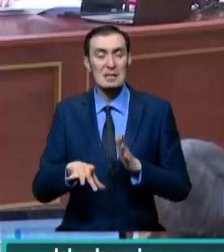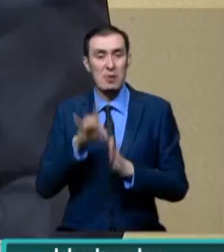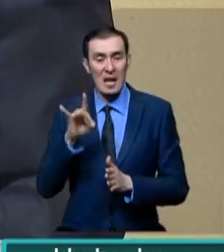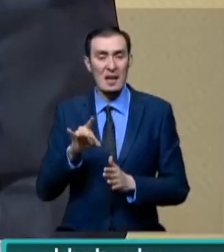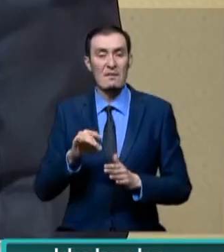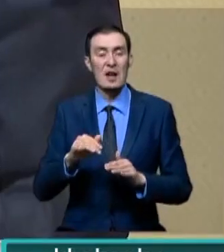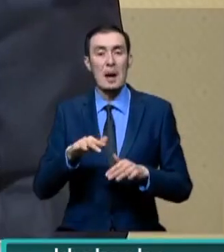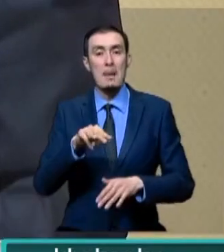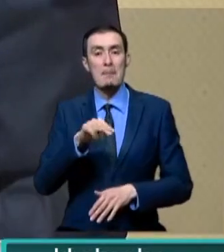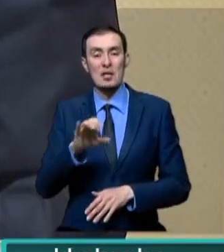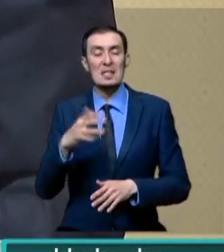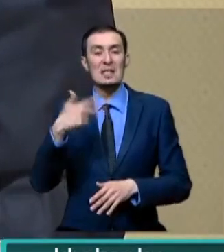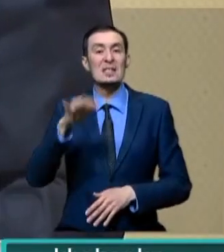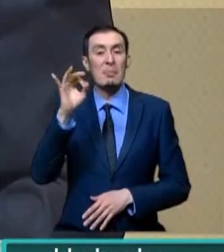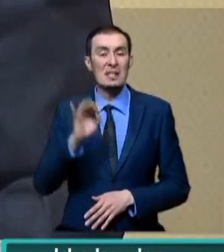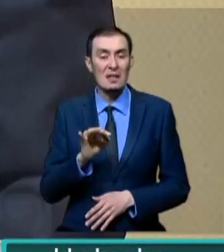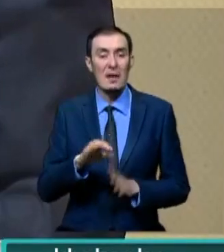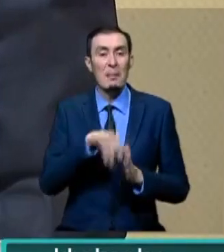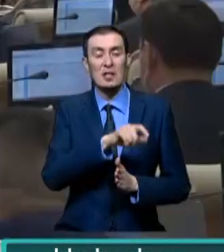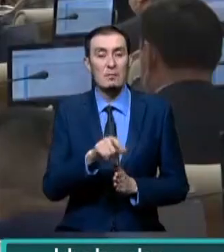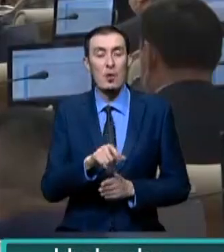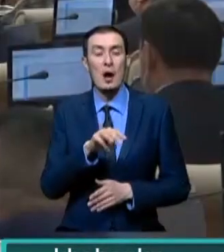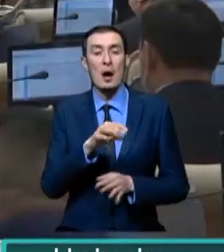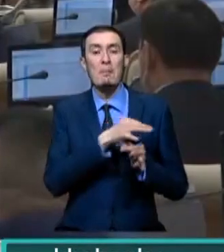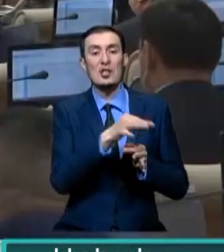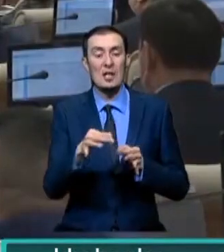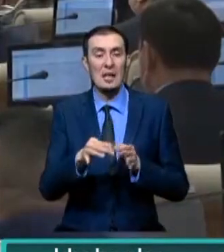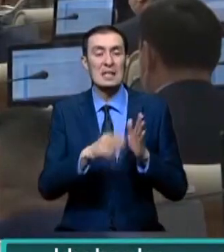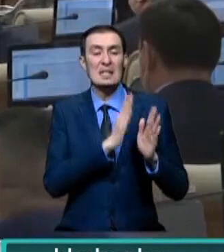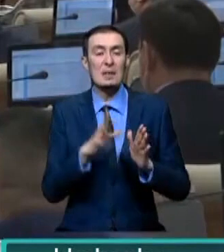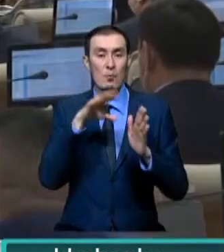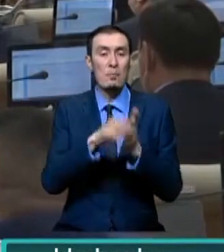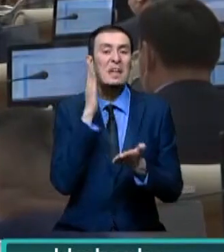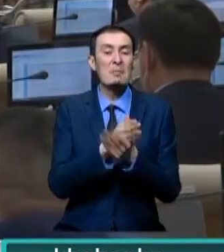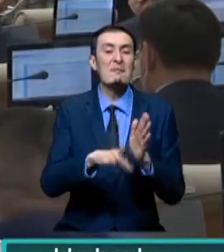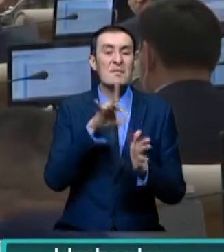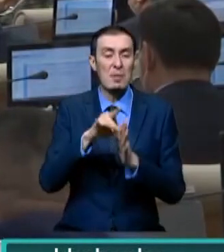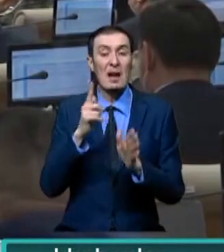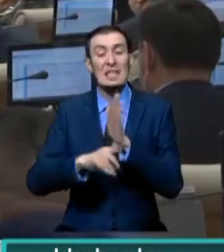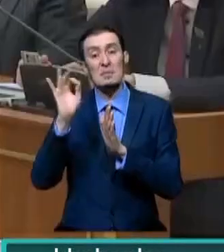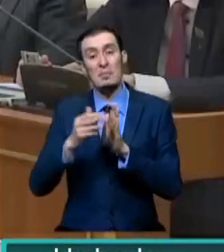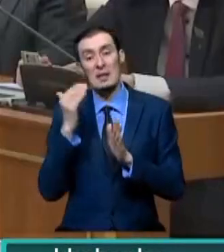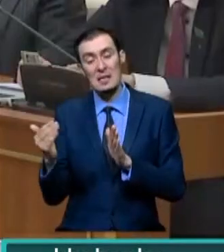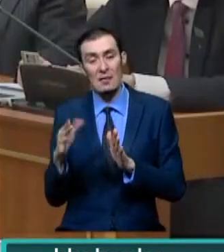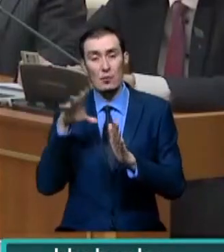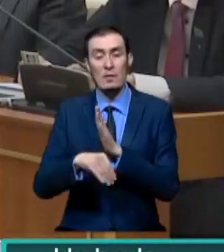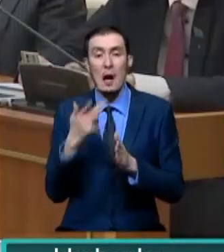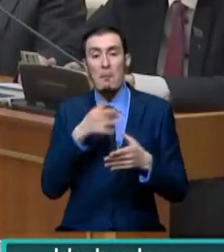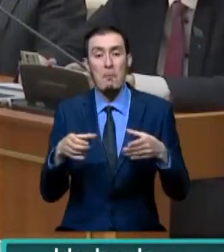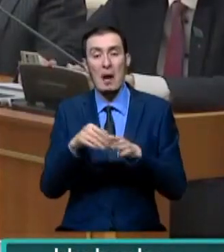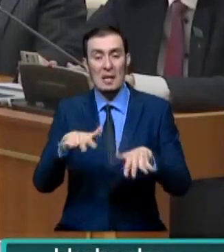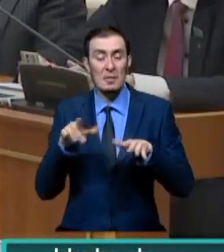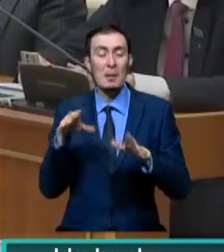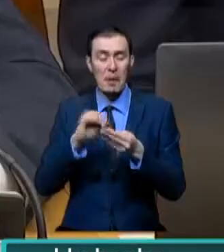избрание в Нижнюю палату 30% мажилисменов по мажоритарной системе, то есть по прямым выборам. 70% же войдут в парламент, как